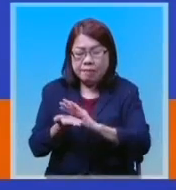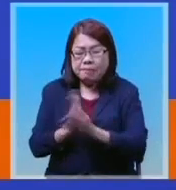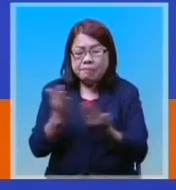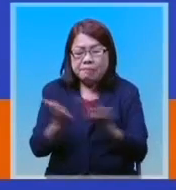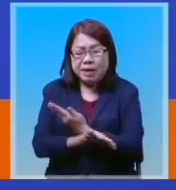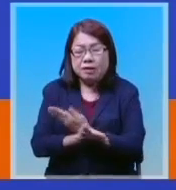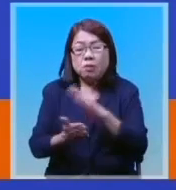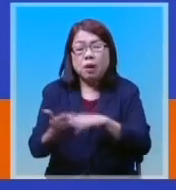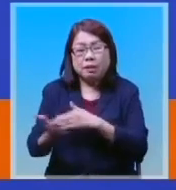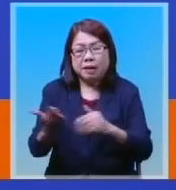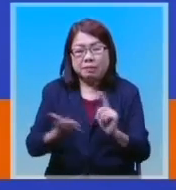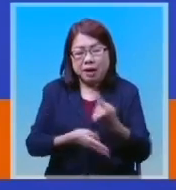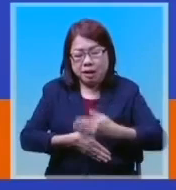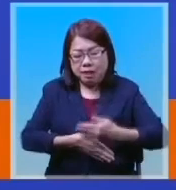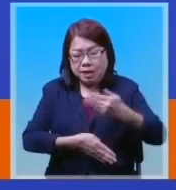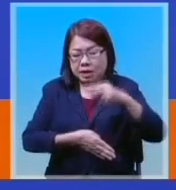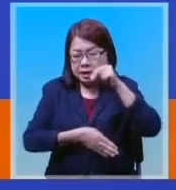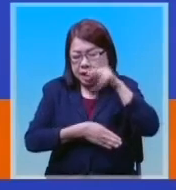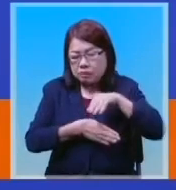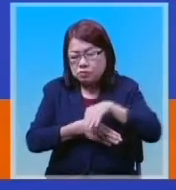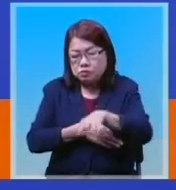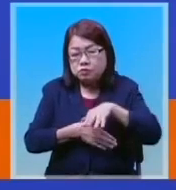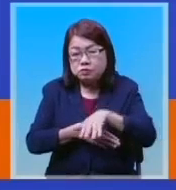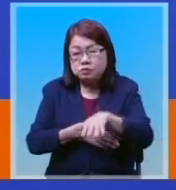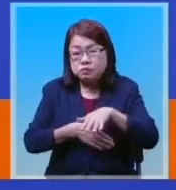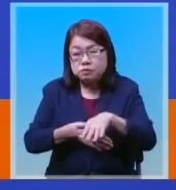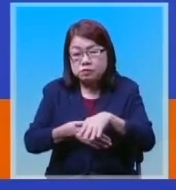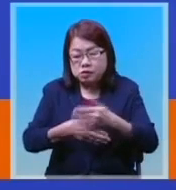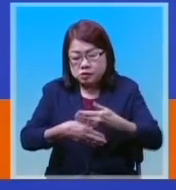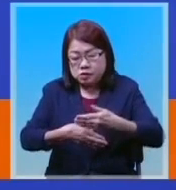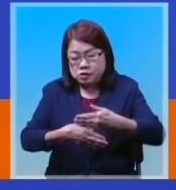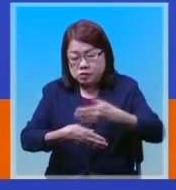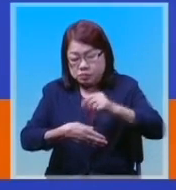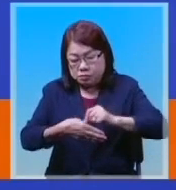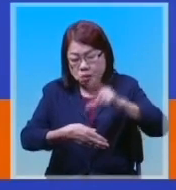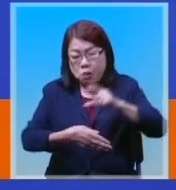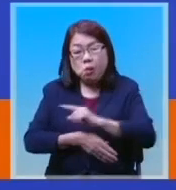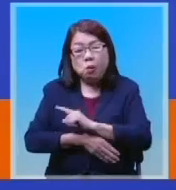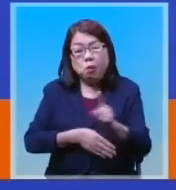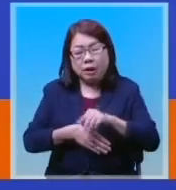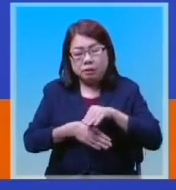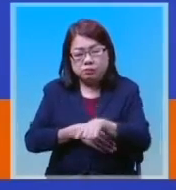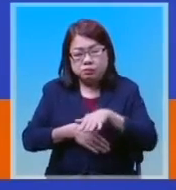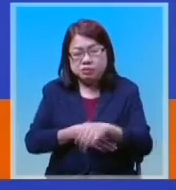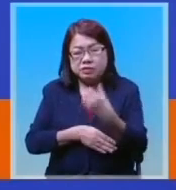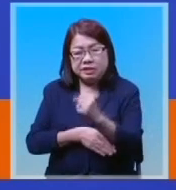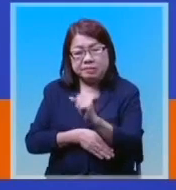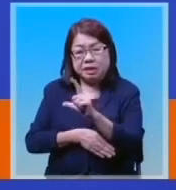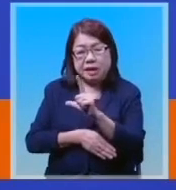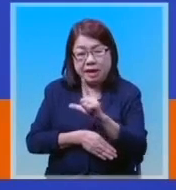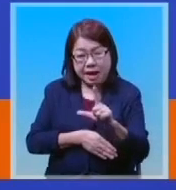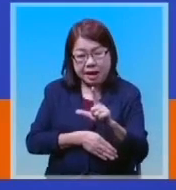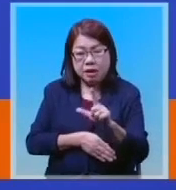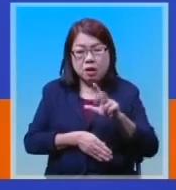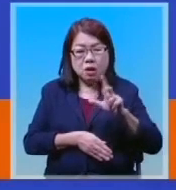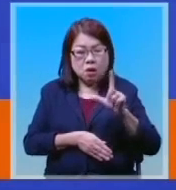ขึ้นนะครับขึ้นไปอีกประมาณ10ล้านลูกบาศก์เมตรต่อวันถามว่านานขนาดไหน